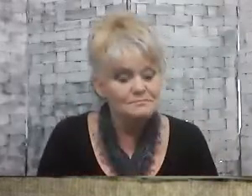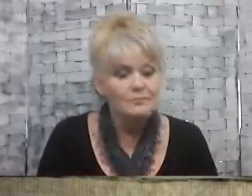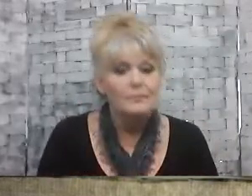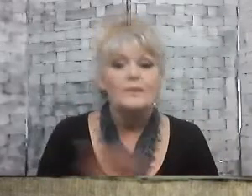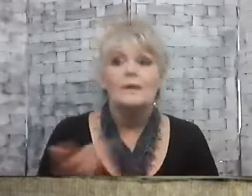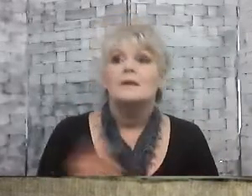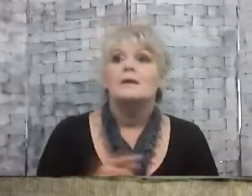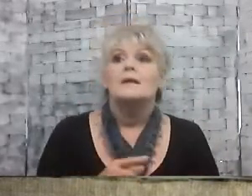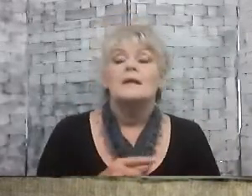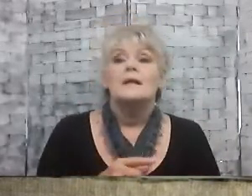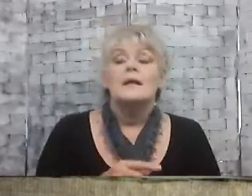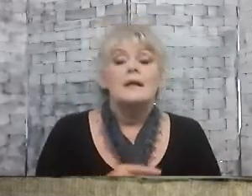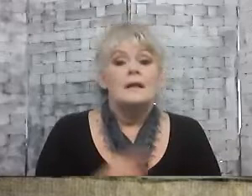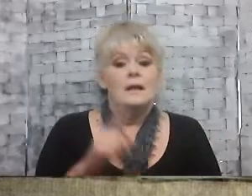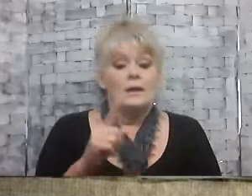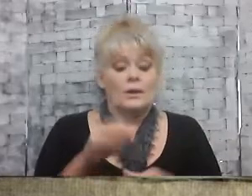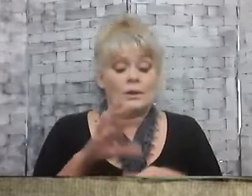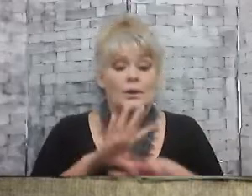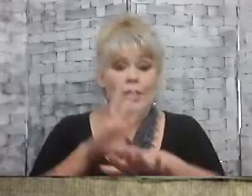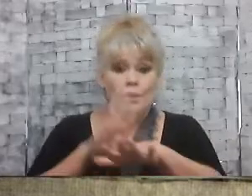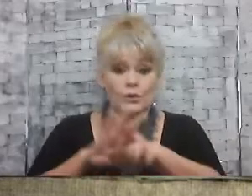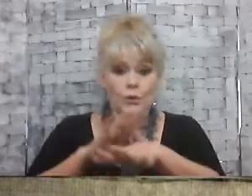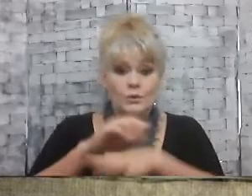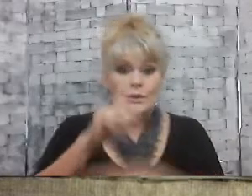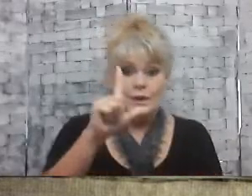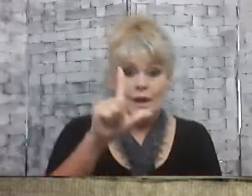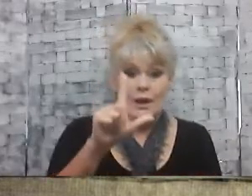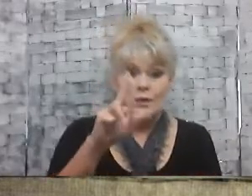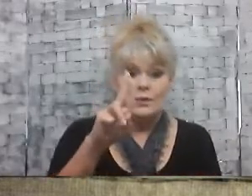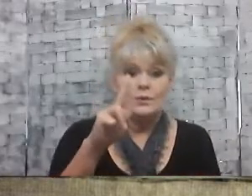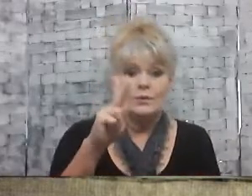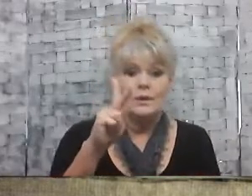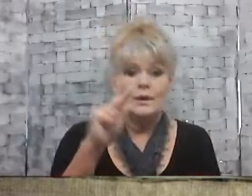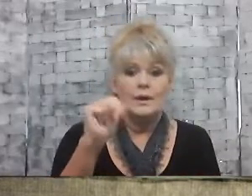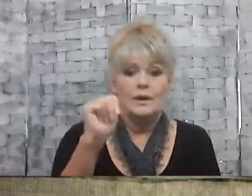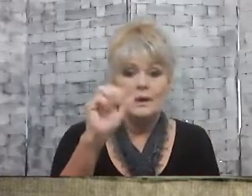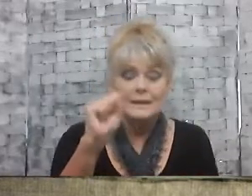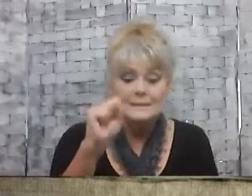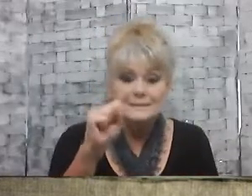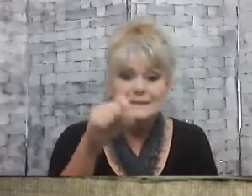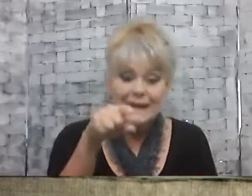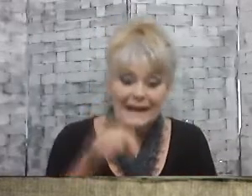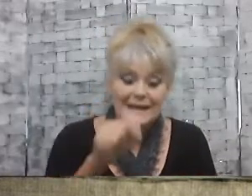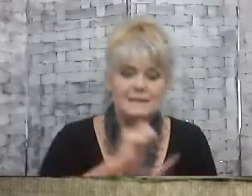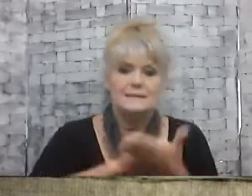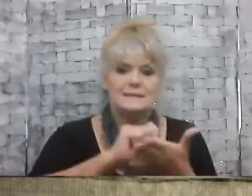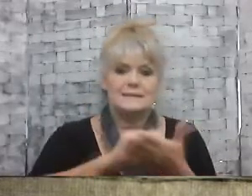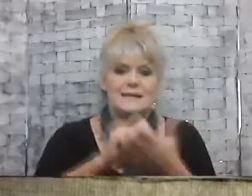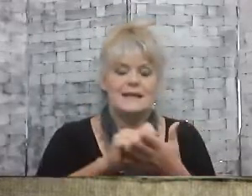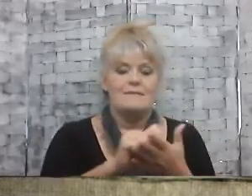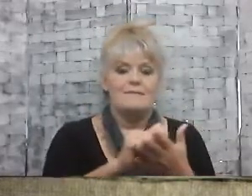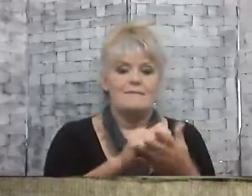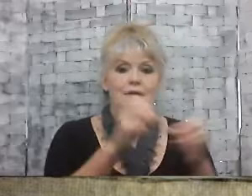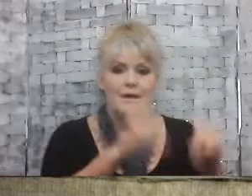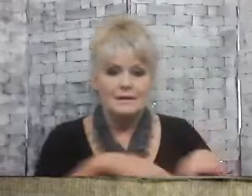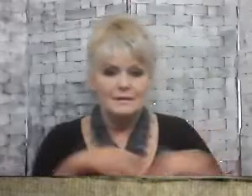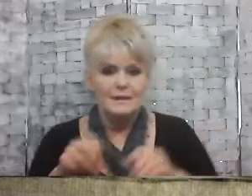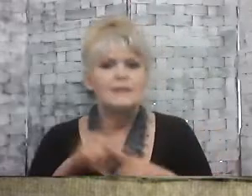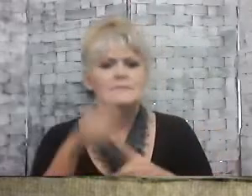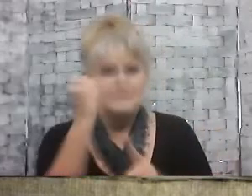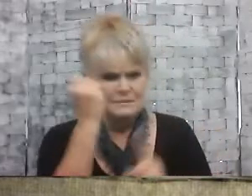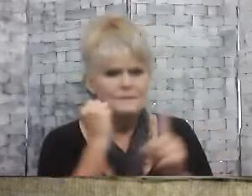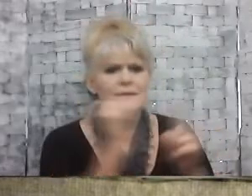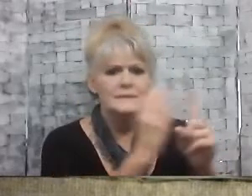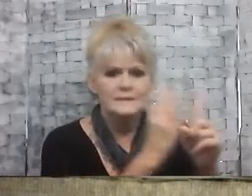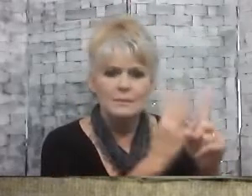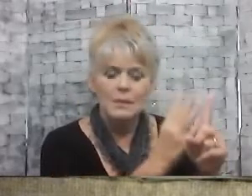Vind dit is baie duidelik. Dokter Lukas skryf die story van Handelinge. Hy self word eers in die helfte van Handelinge deel